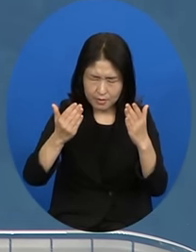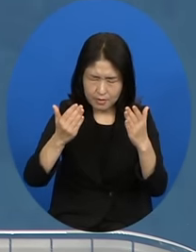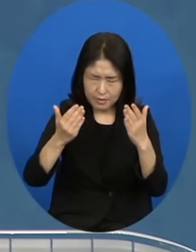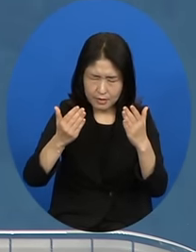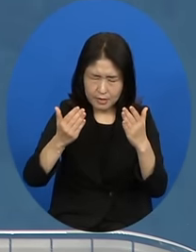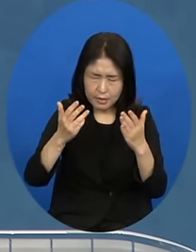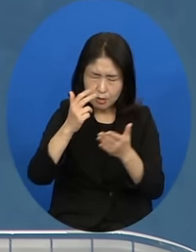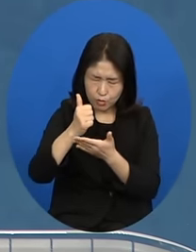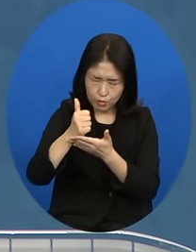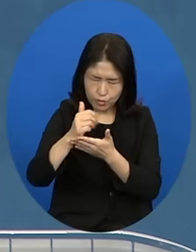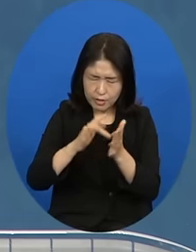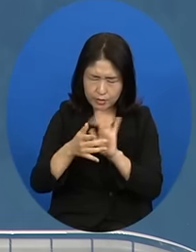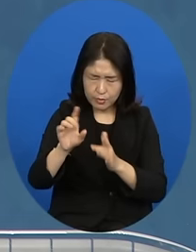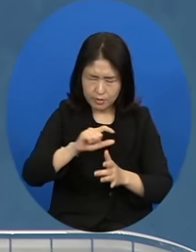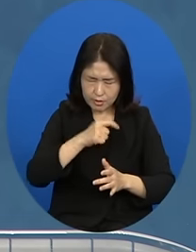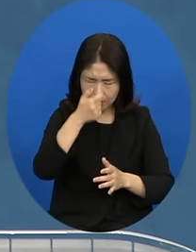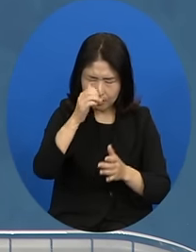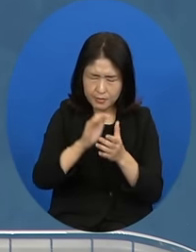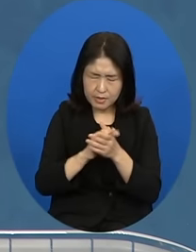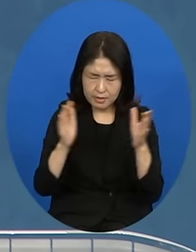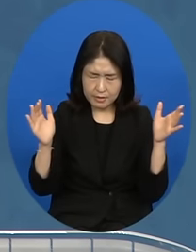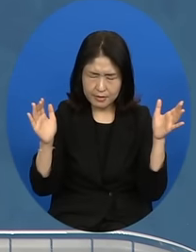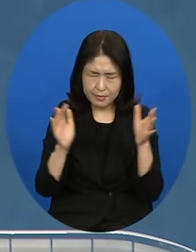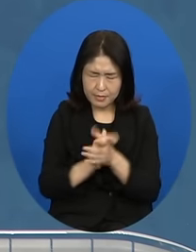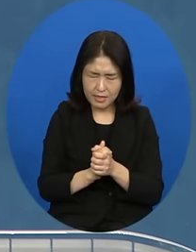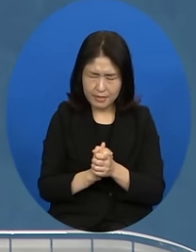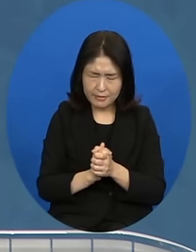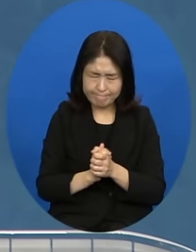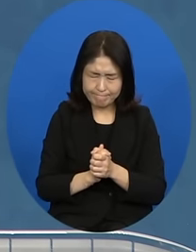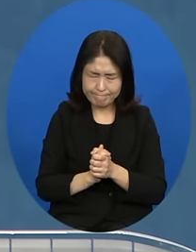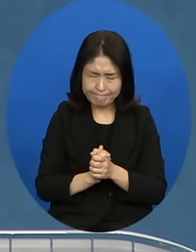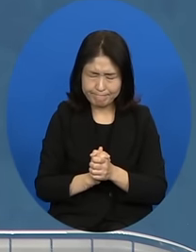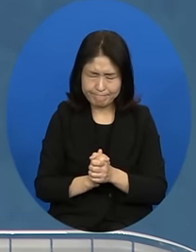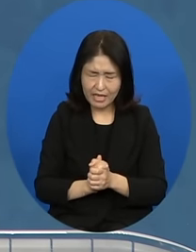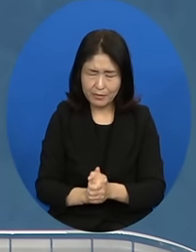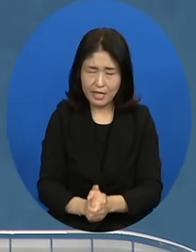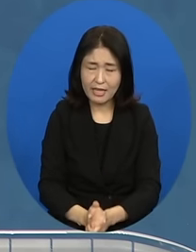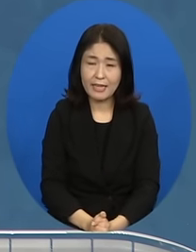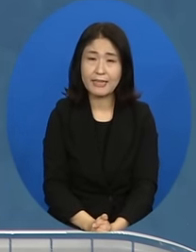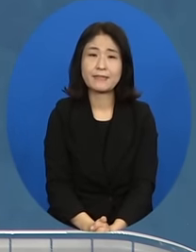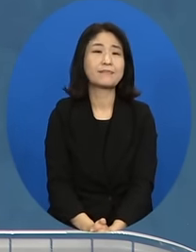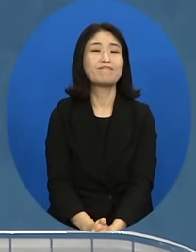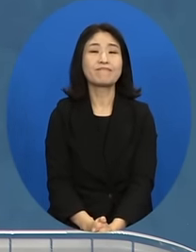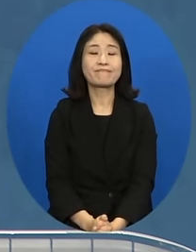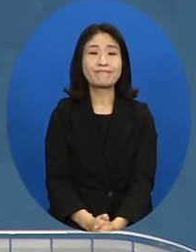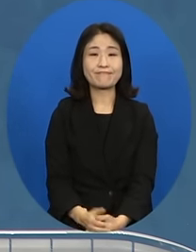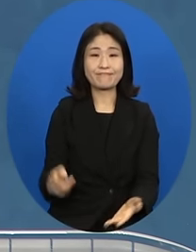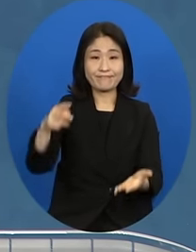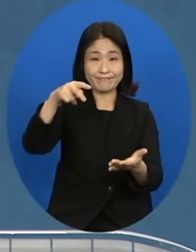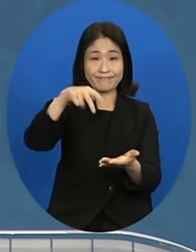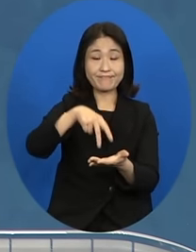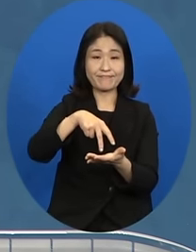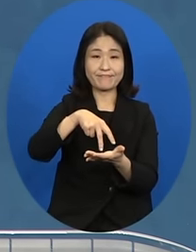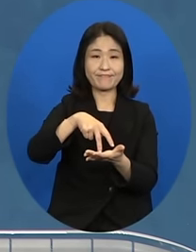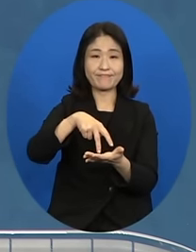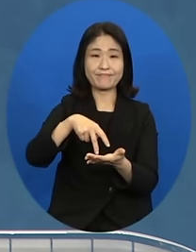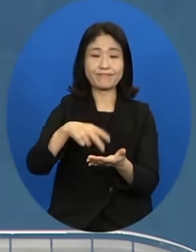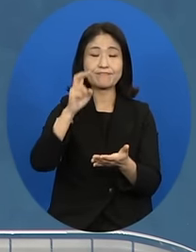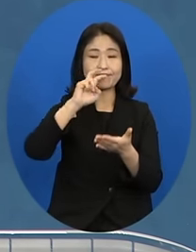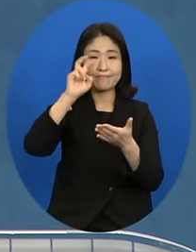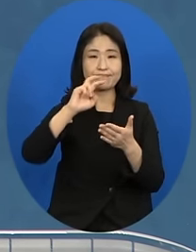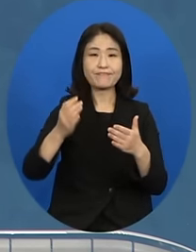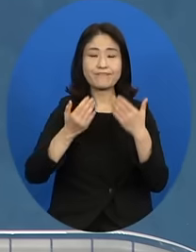우리 주 예수 그리스도의 이름으로 기도드렸습니다. 아멘. 우리 다 자리에서 일어나셔서